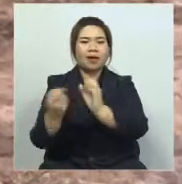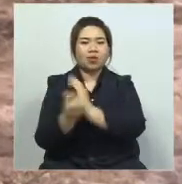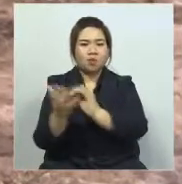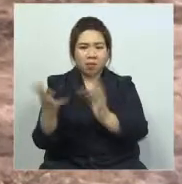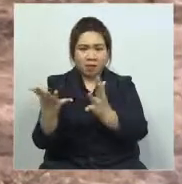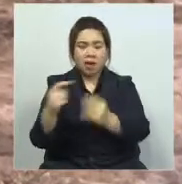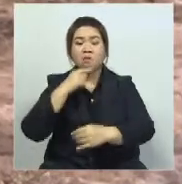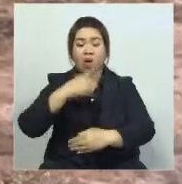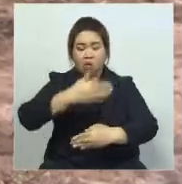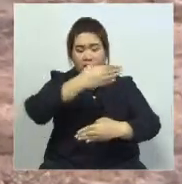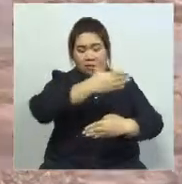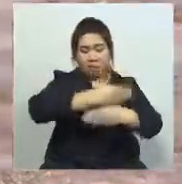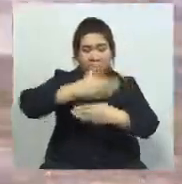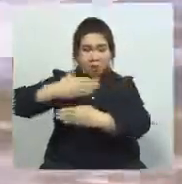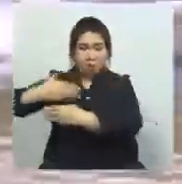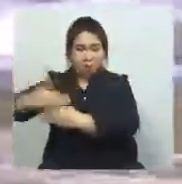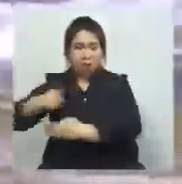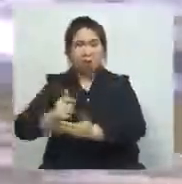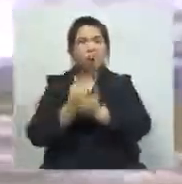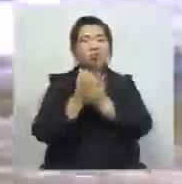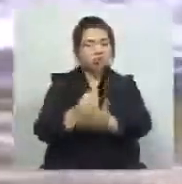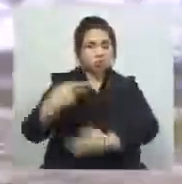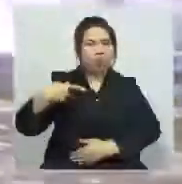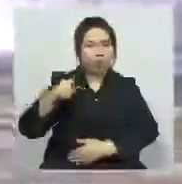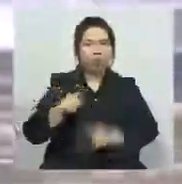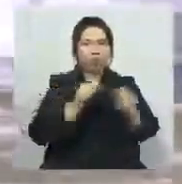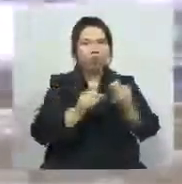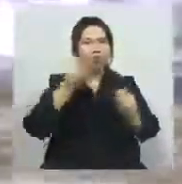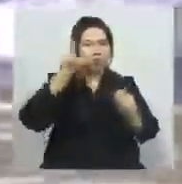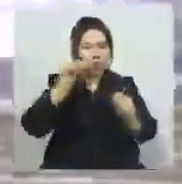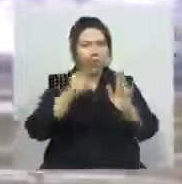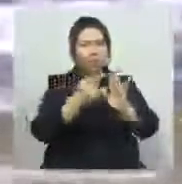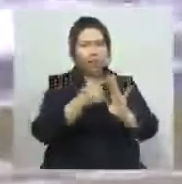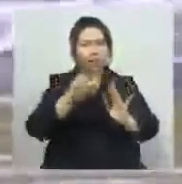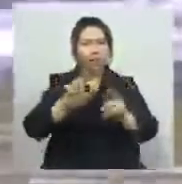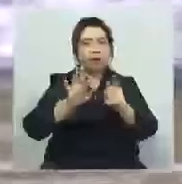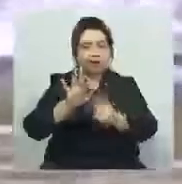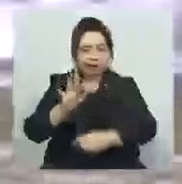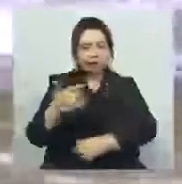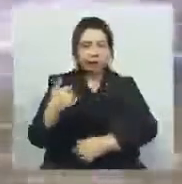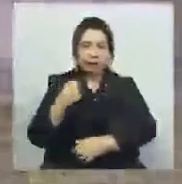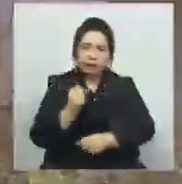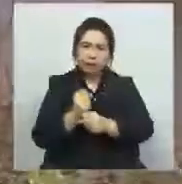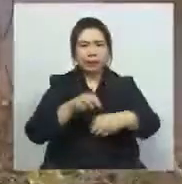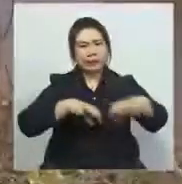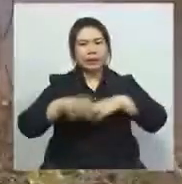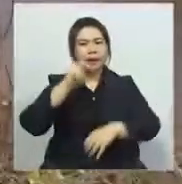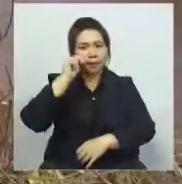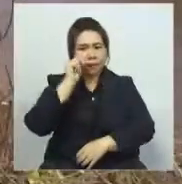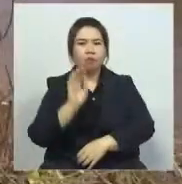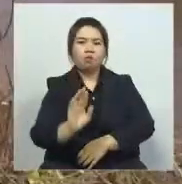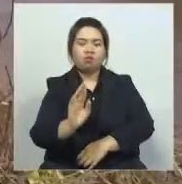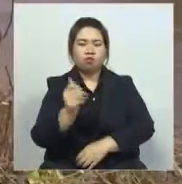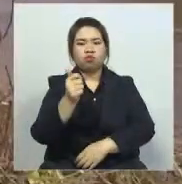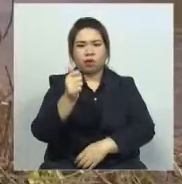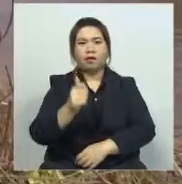ตูระบายน้ำให้ประโยชน์สูงมากกับชาวตำบลแม่เล่ซึ่งถือว่าตอบโจทย์ในการบริหารจัดการน้ำลุ่มน้ำสะแกกล